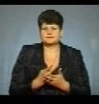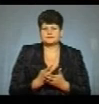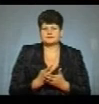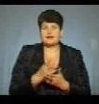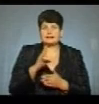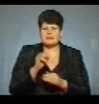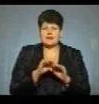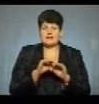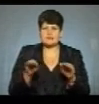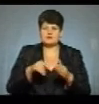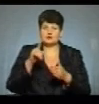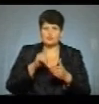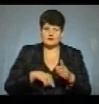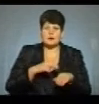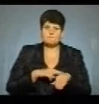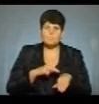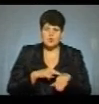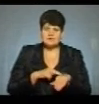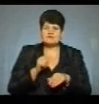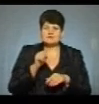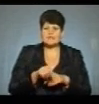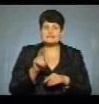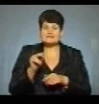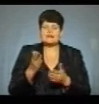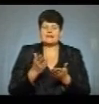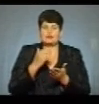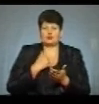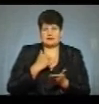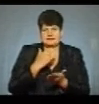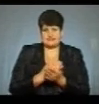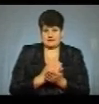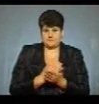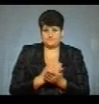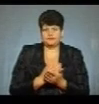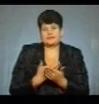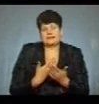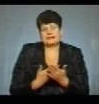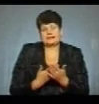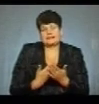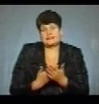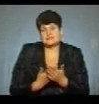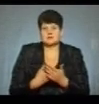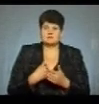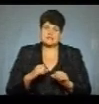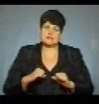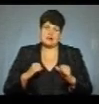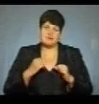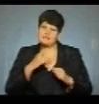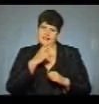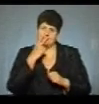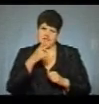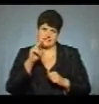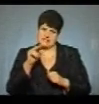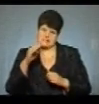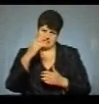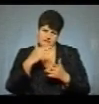відображається на рівні довіри поліції, відображається в тих цифрах, що в нас є. Десь ми стараємося не дивитися на всі цифри,